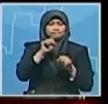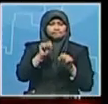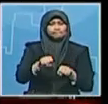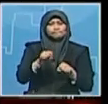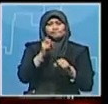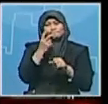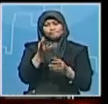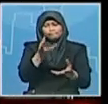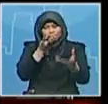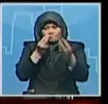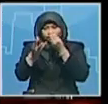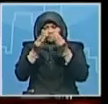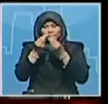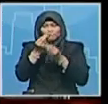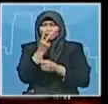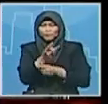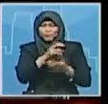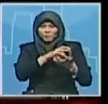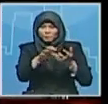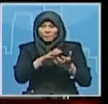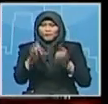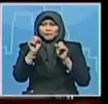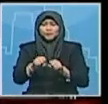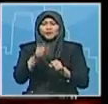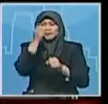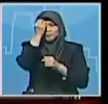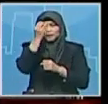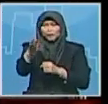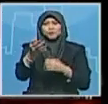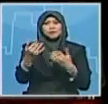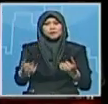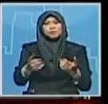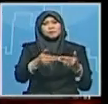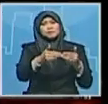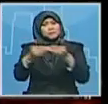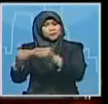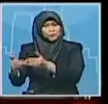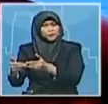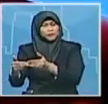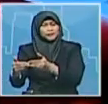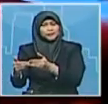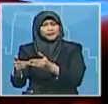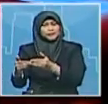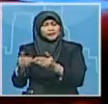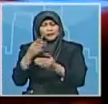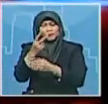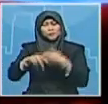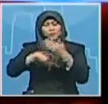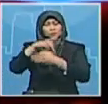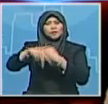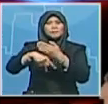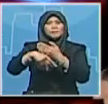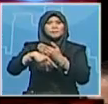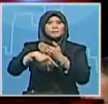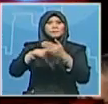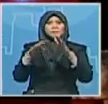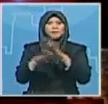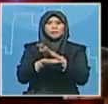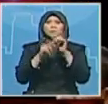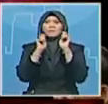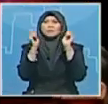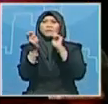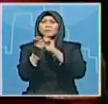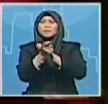seperti yang digambarkan oleh Yang Berhormat Menteri seketika tadi. Kita akan meneruskan lagi perbincangan ini sejurus kembali. Kita melihat kepada program-program transformasi di bawah